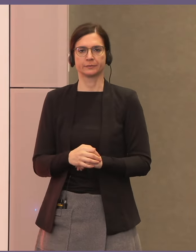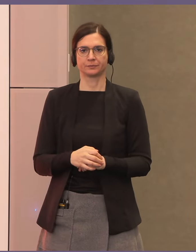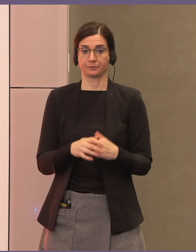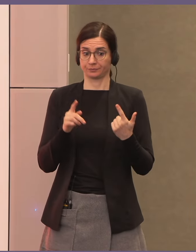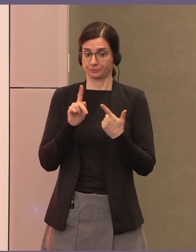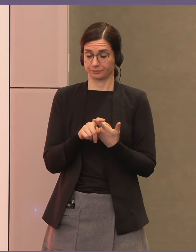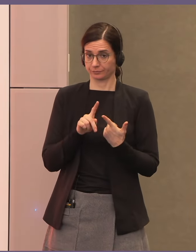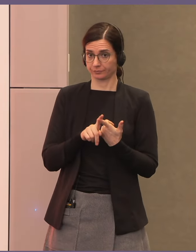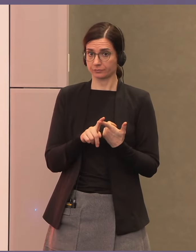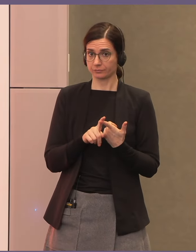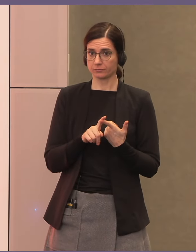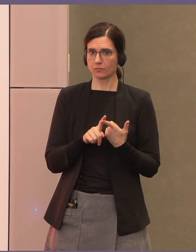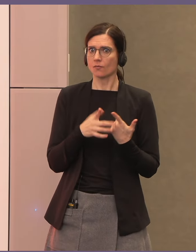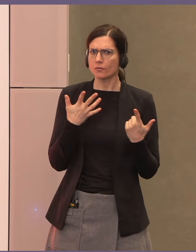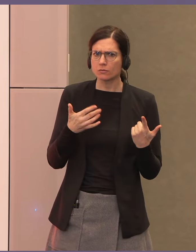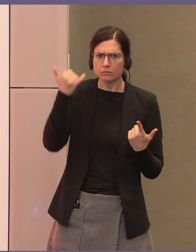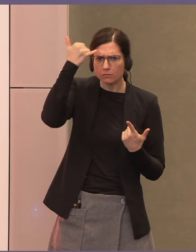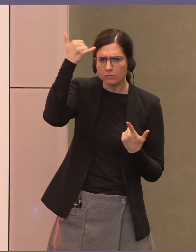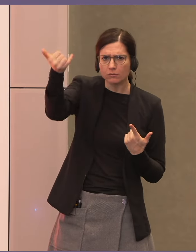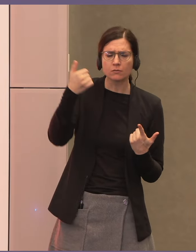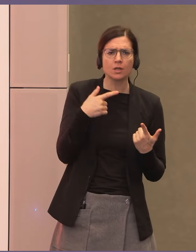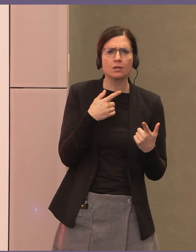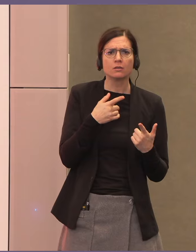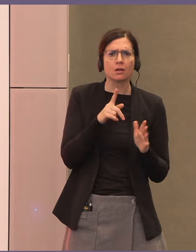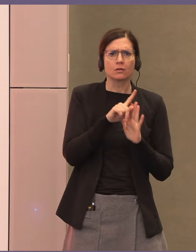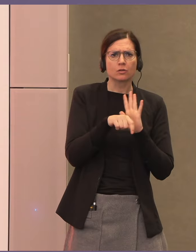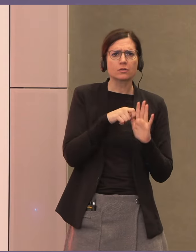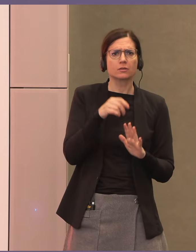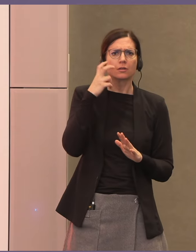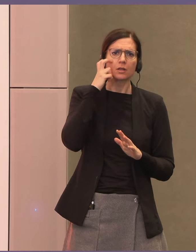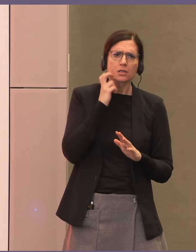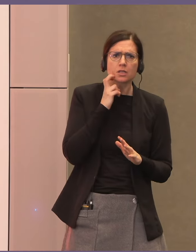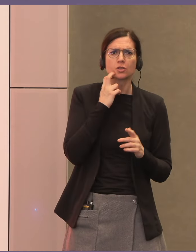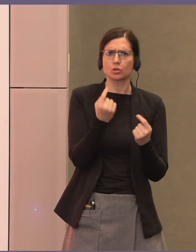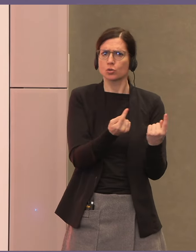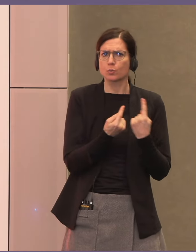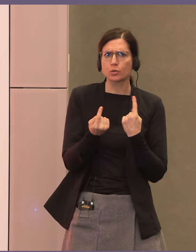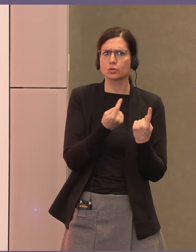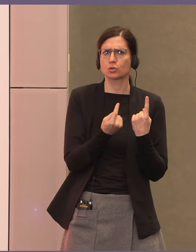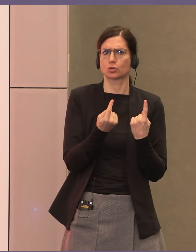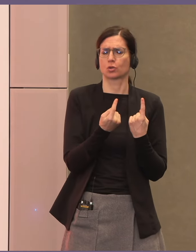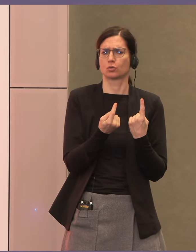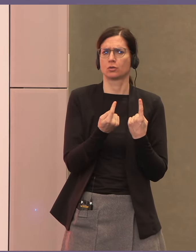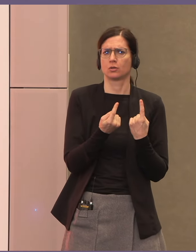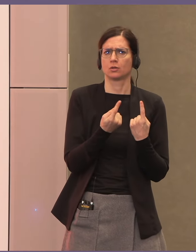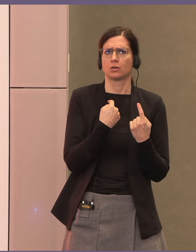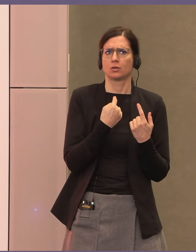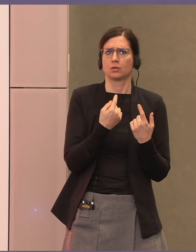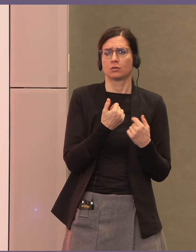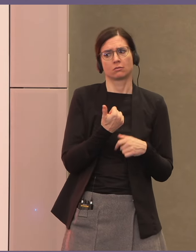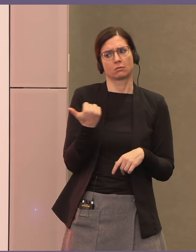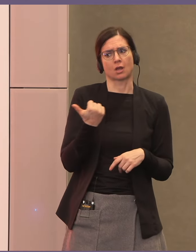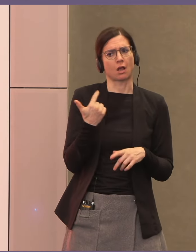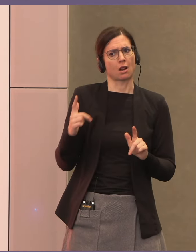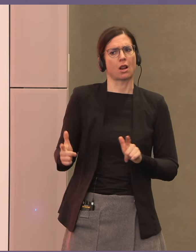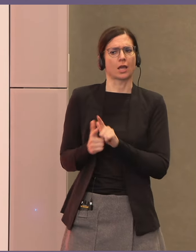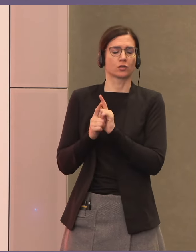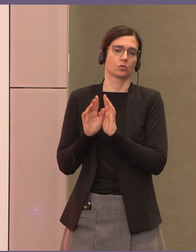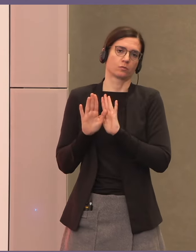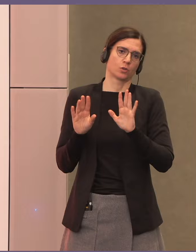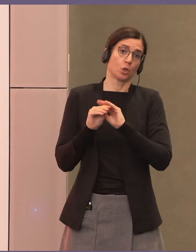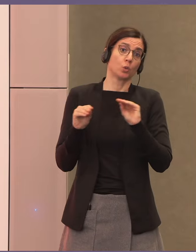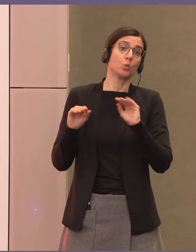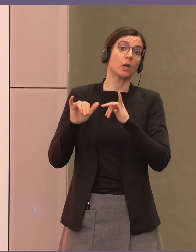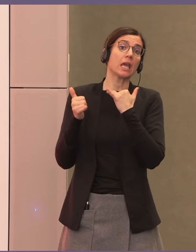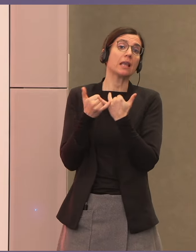Zweitens wird durch den Vorschlag eine konsequent rassistische Position eingenommen, wo eine solche Leistung nur Eltern